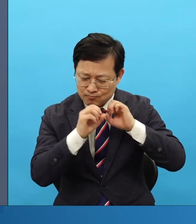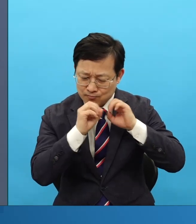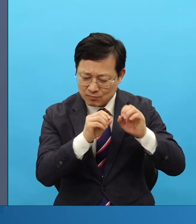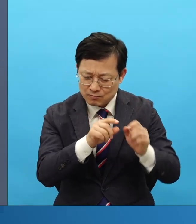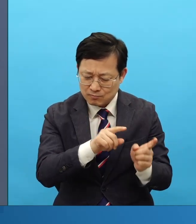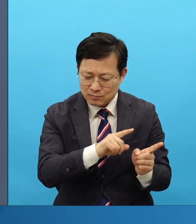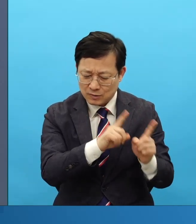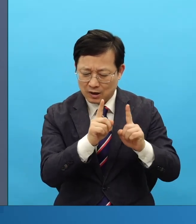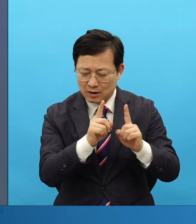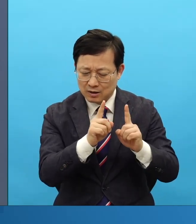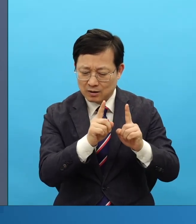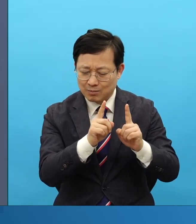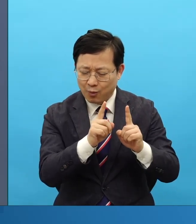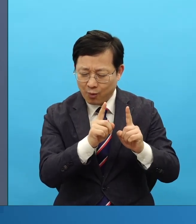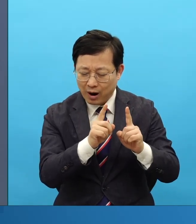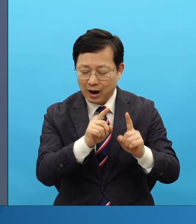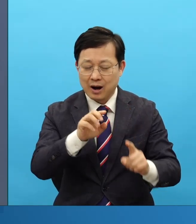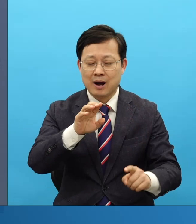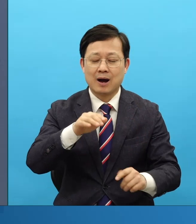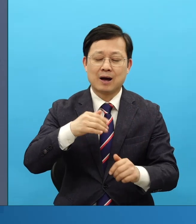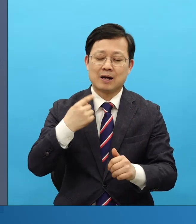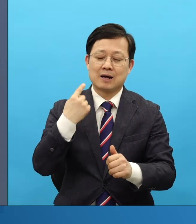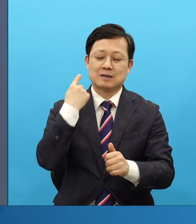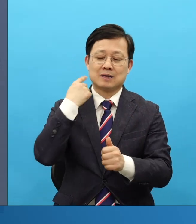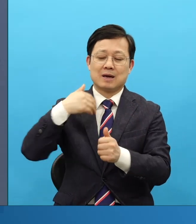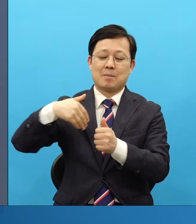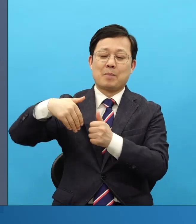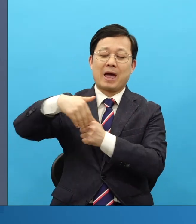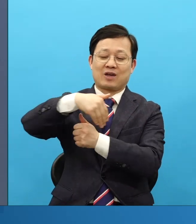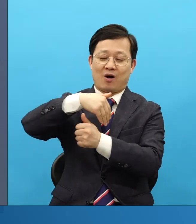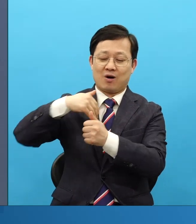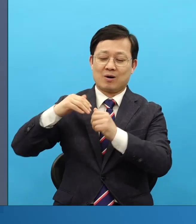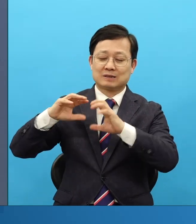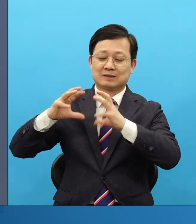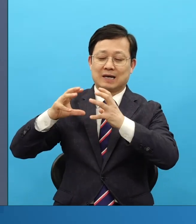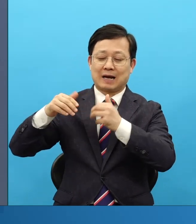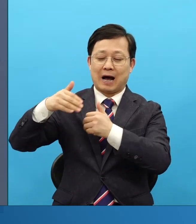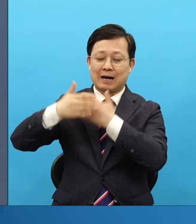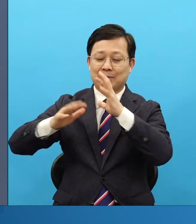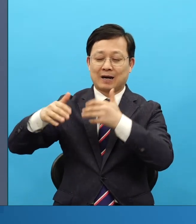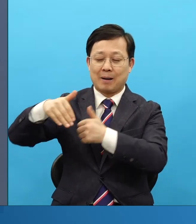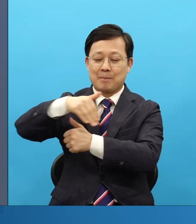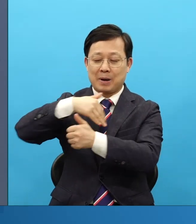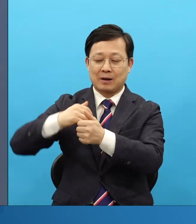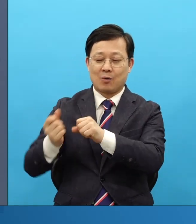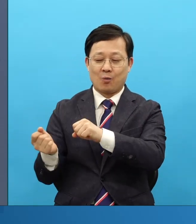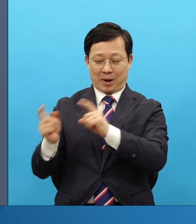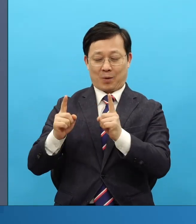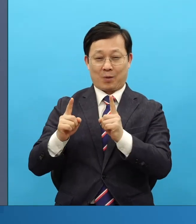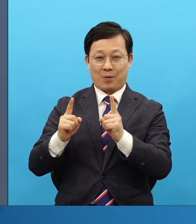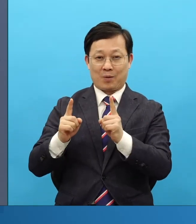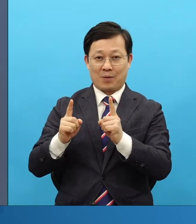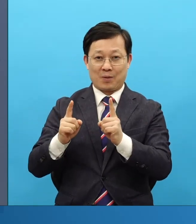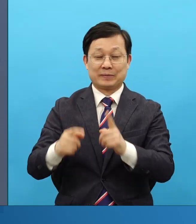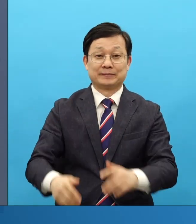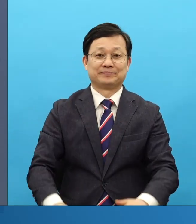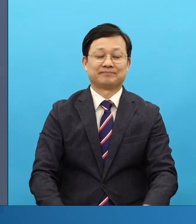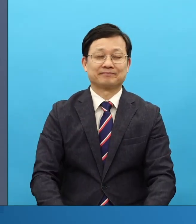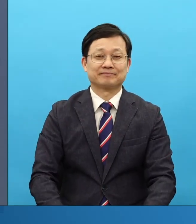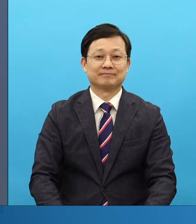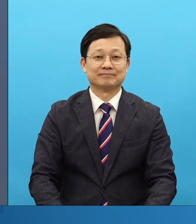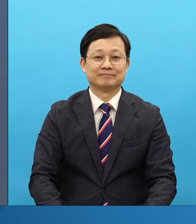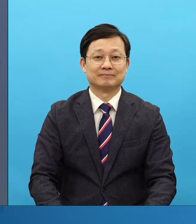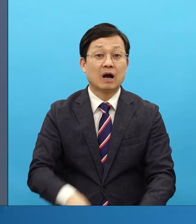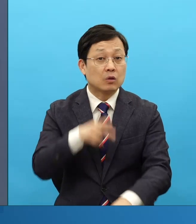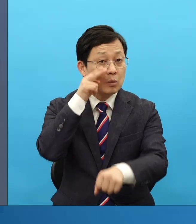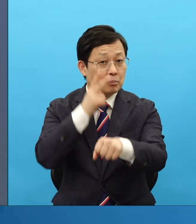바로 배경 회복입니다. this covenant to really save the 237 nations, the 5,000 tribes, Paul, he said that this is our background.